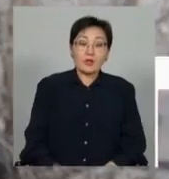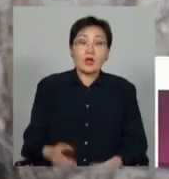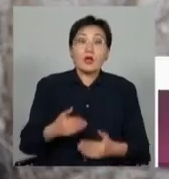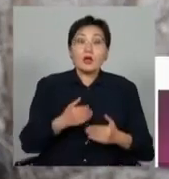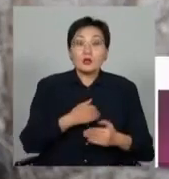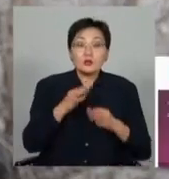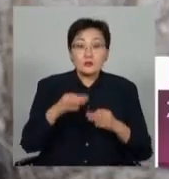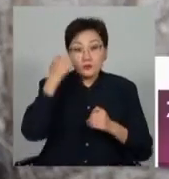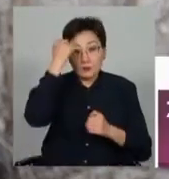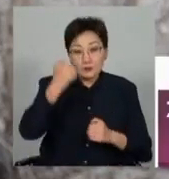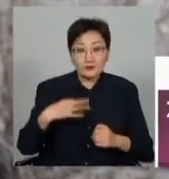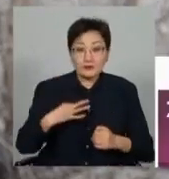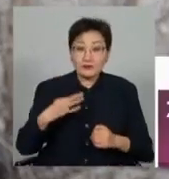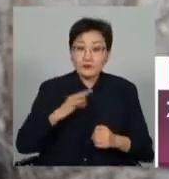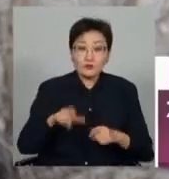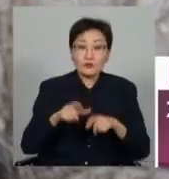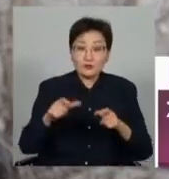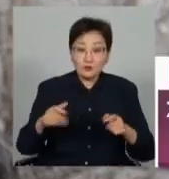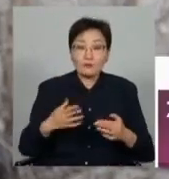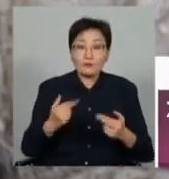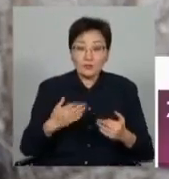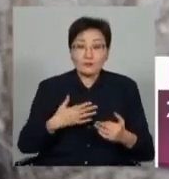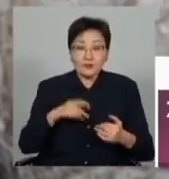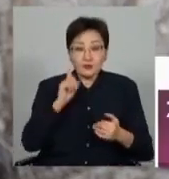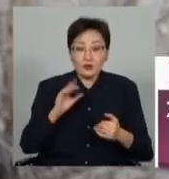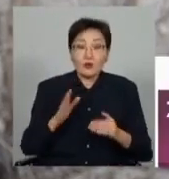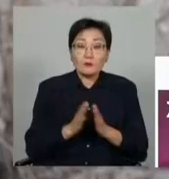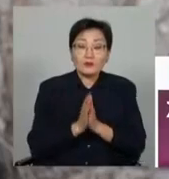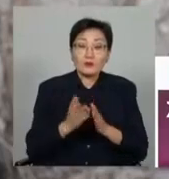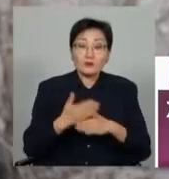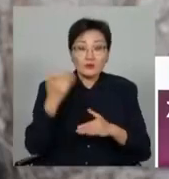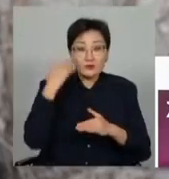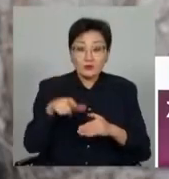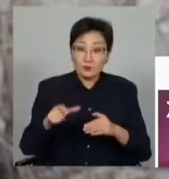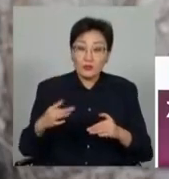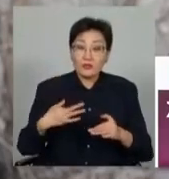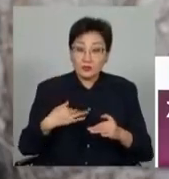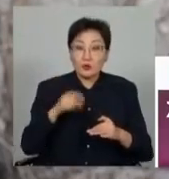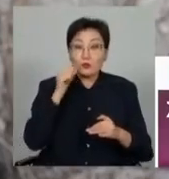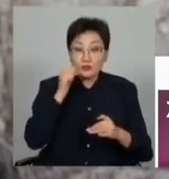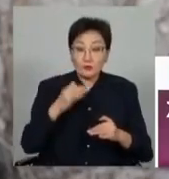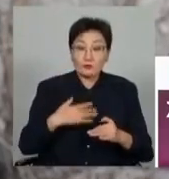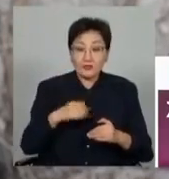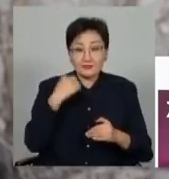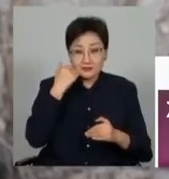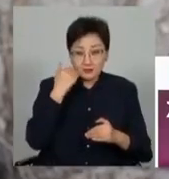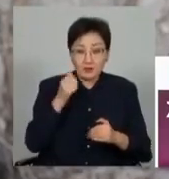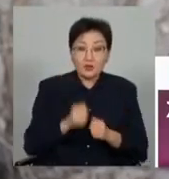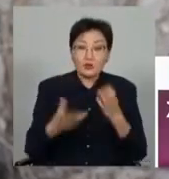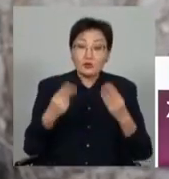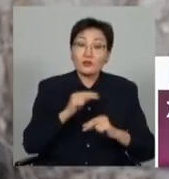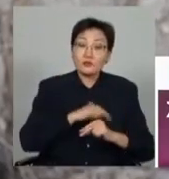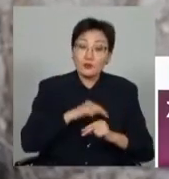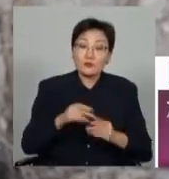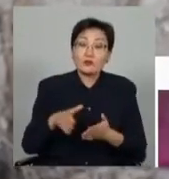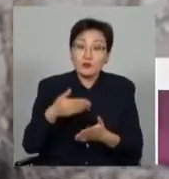Хочу поблагодарить неравнодушных людей. Конечно, мне неудобно просить помощь у незнакомых. Я же все-таки мужчина, мне стыдно. Каждый день